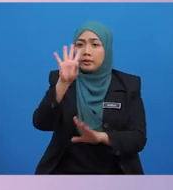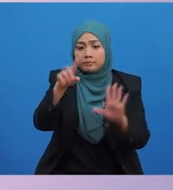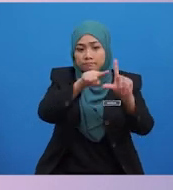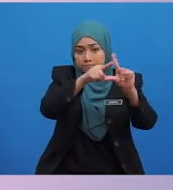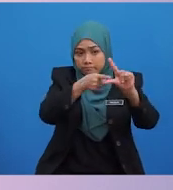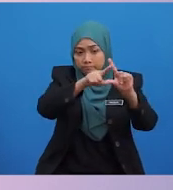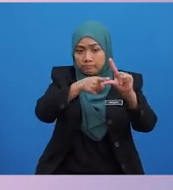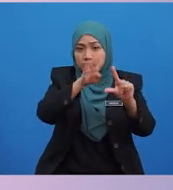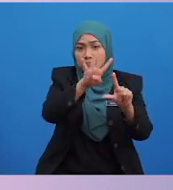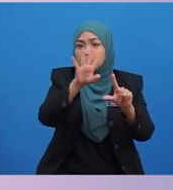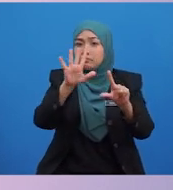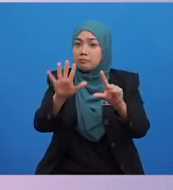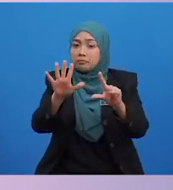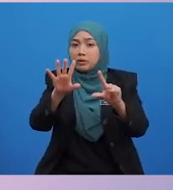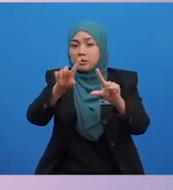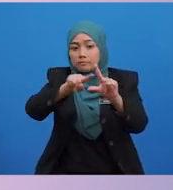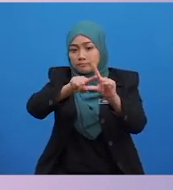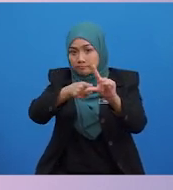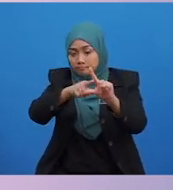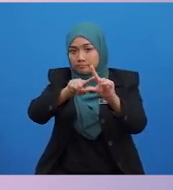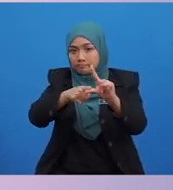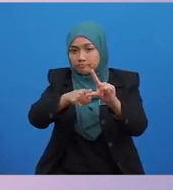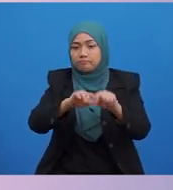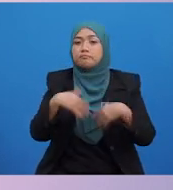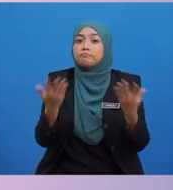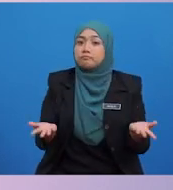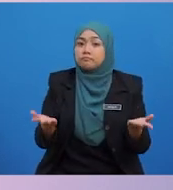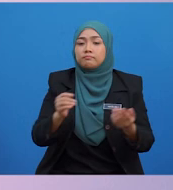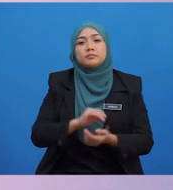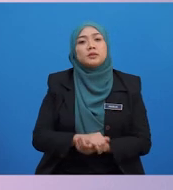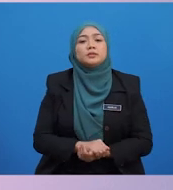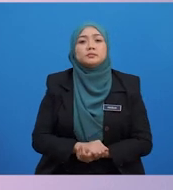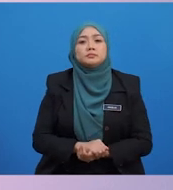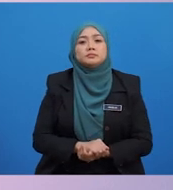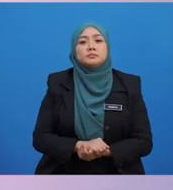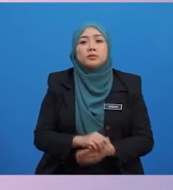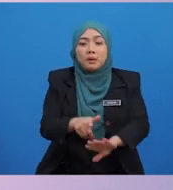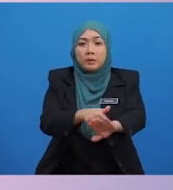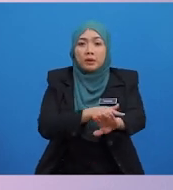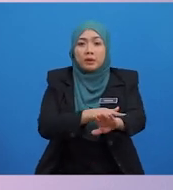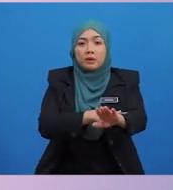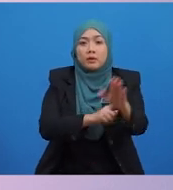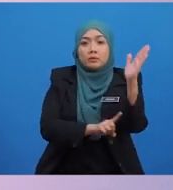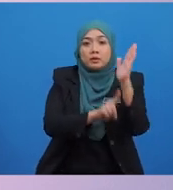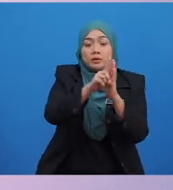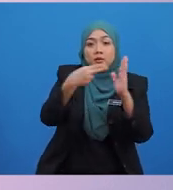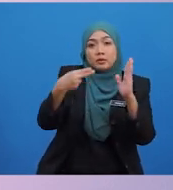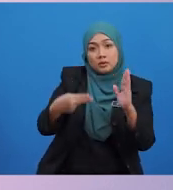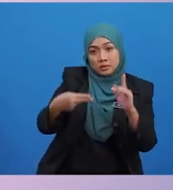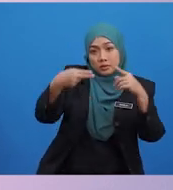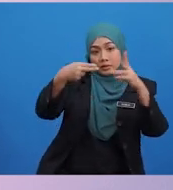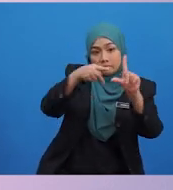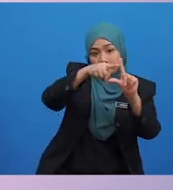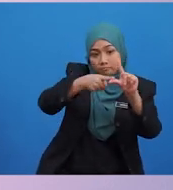boleh dilukis ia Pandai kamu semua jika panjang sisi X berada di